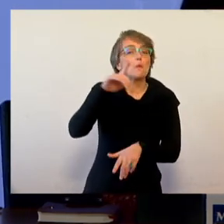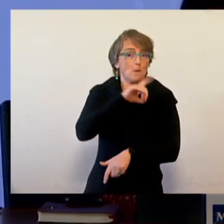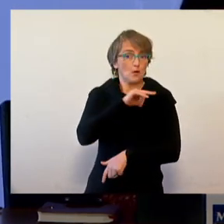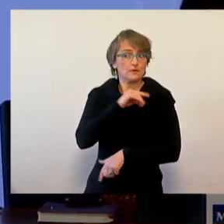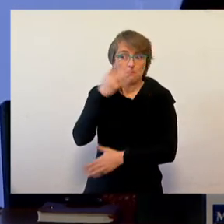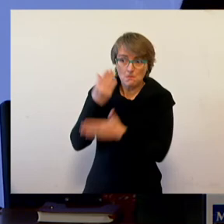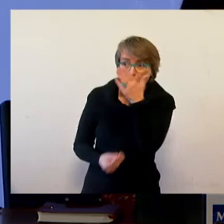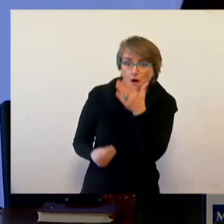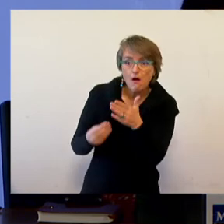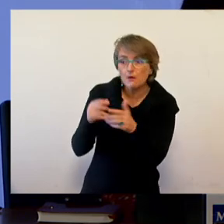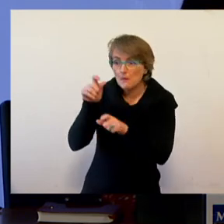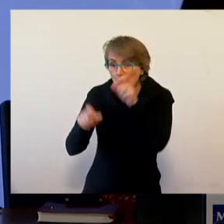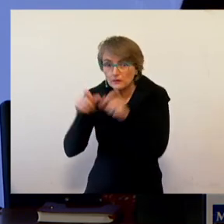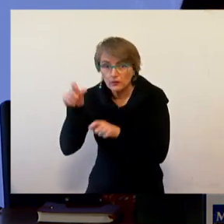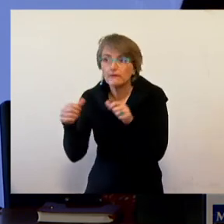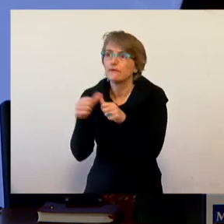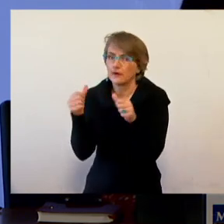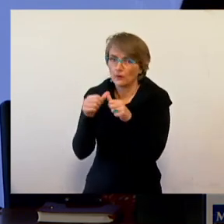besoin